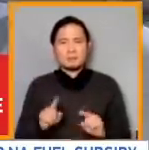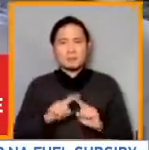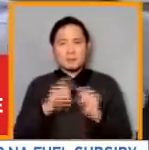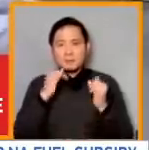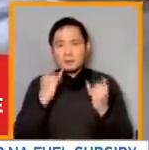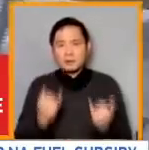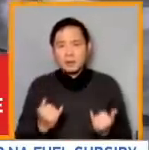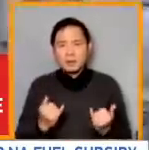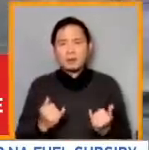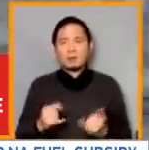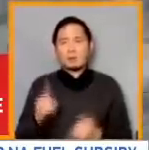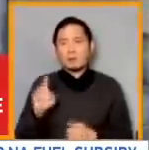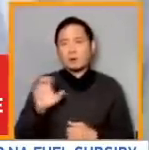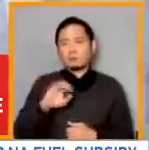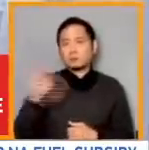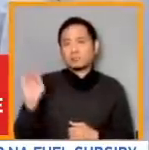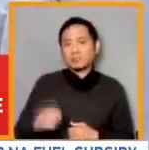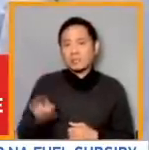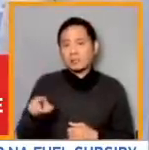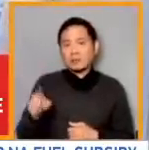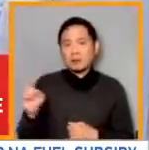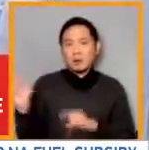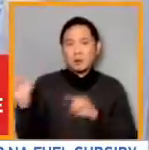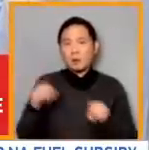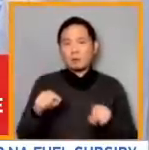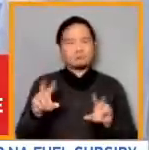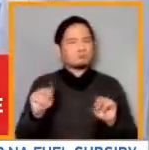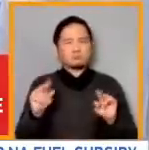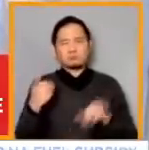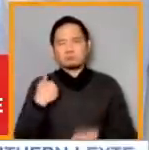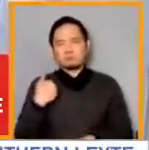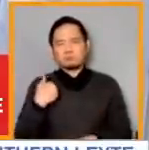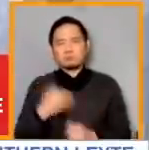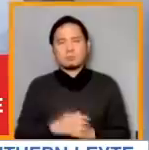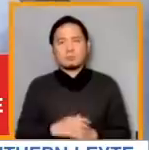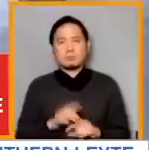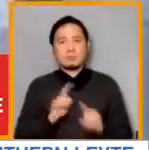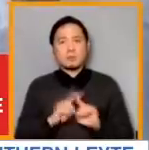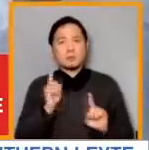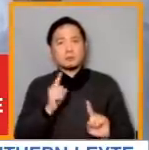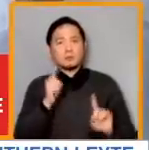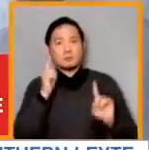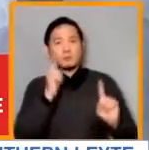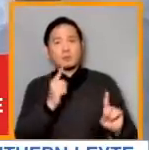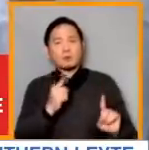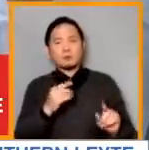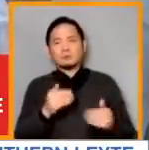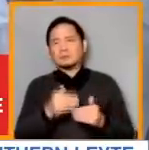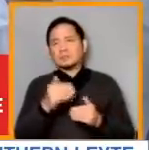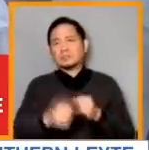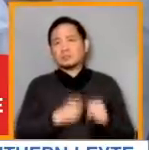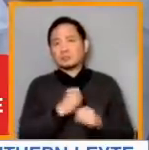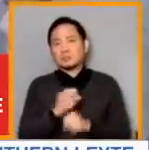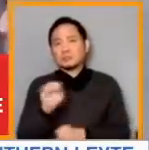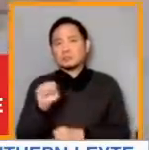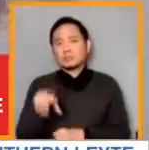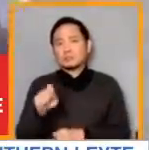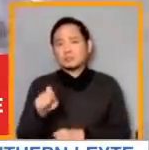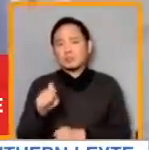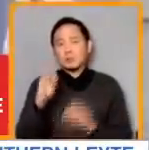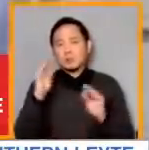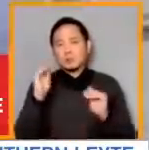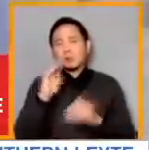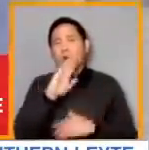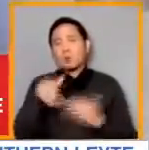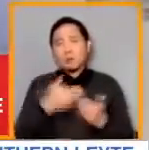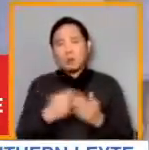ang mga estudyante sa pamantasan. Target daw nila na pagdating ng panibagong school year sa Setyembre ay makabalik na ang lahat. Yan ang